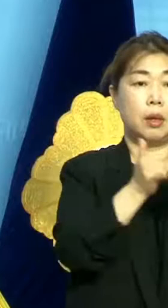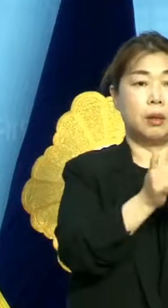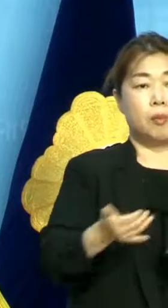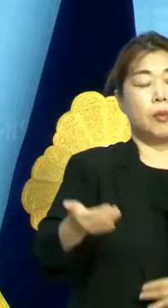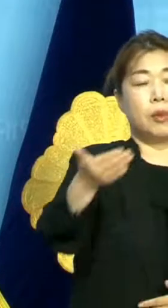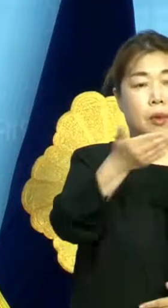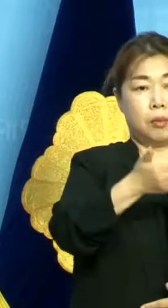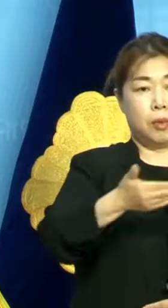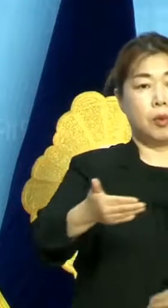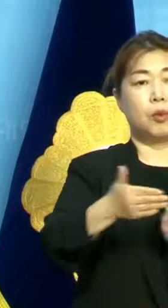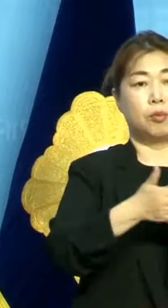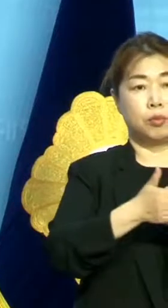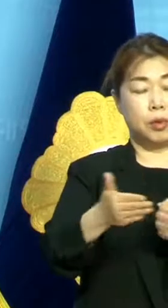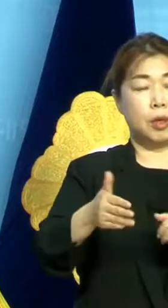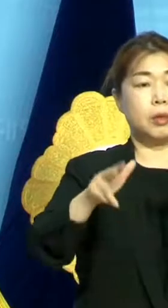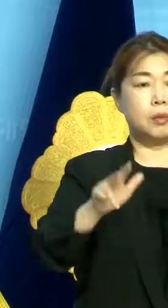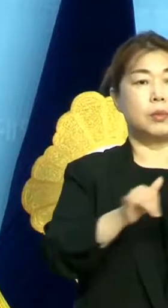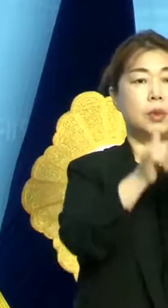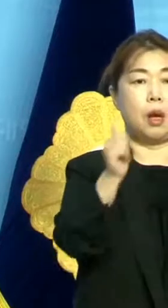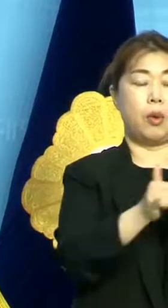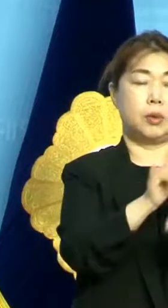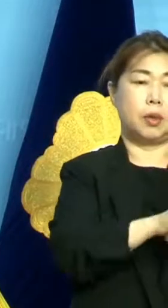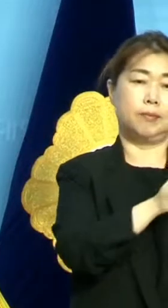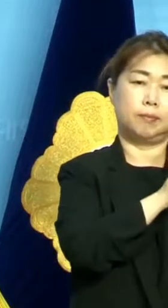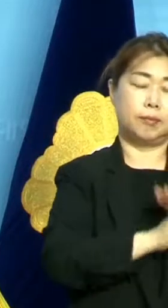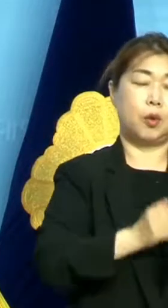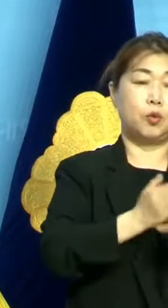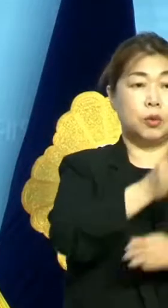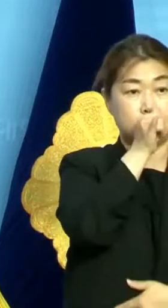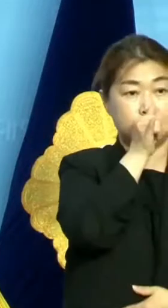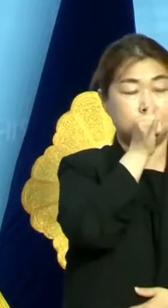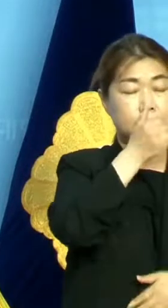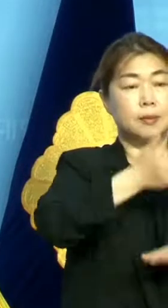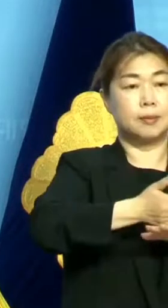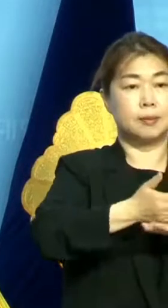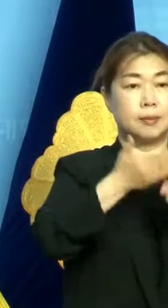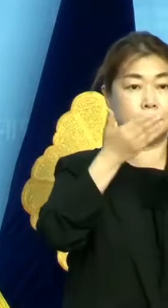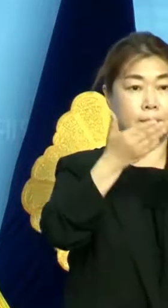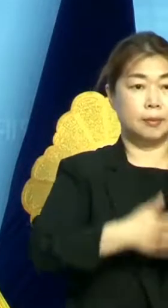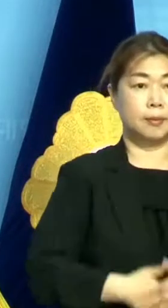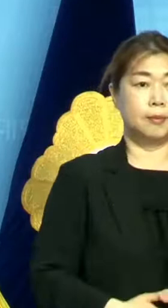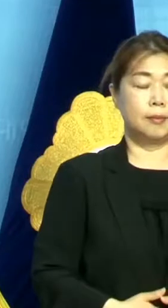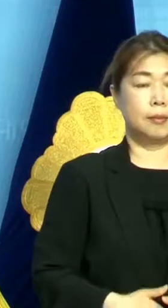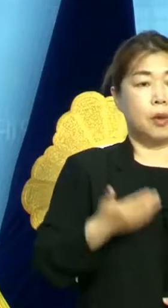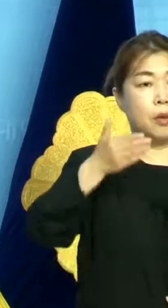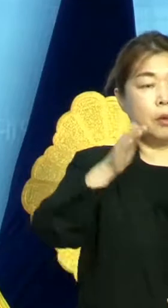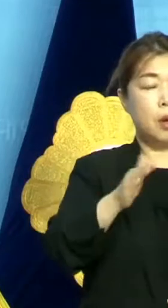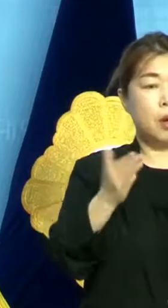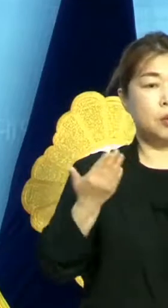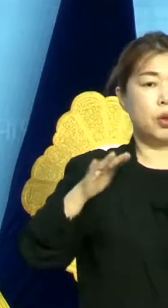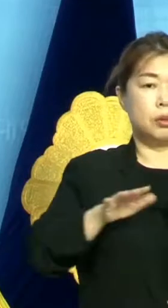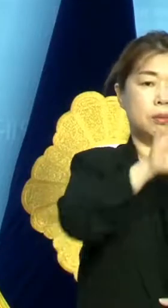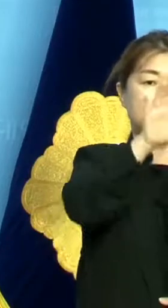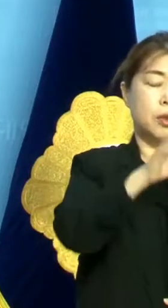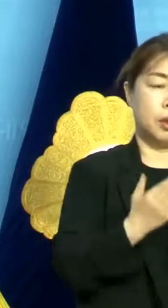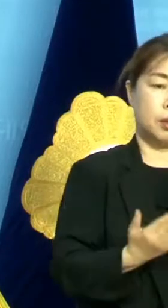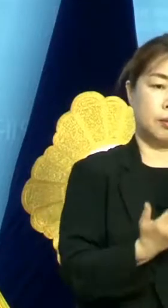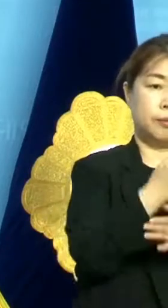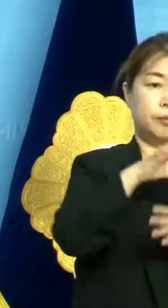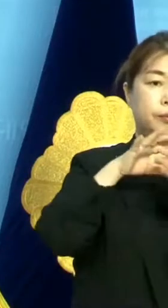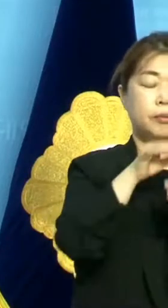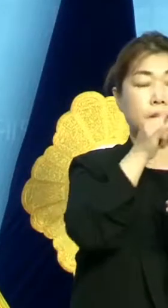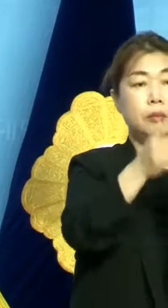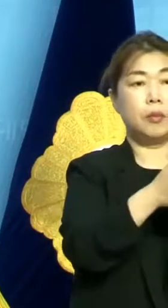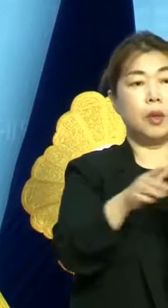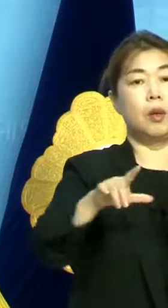여러분들 덕분에 우리 사회가 잘 버텨내고 있음에 감사드립니다 그러면 책은 거듭 재난이 이어지며